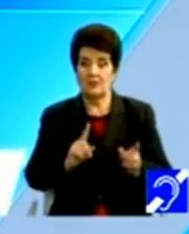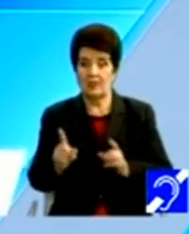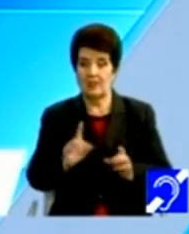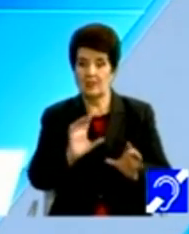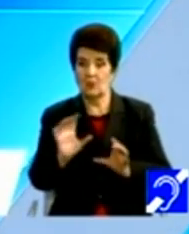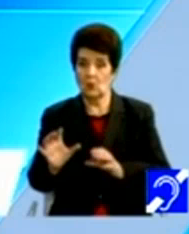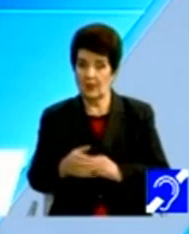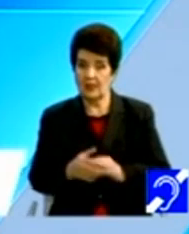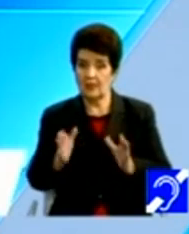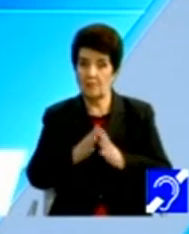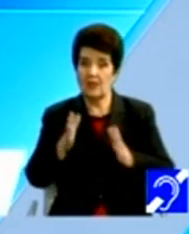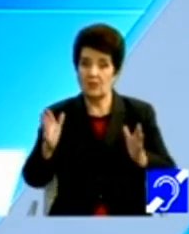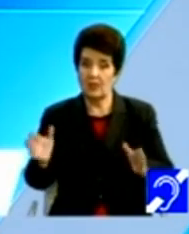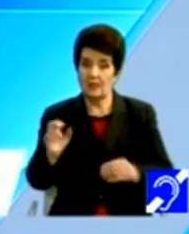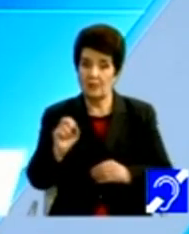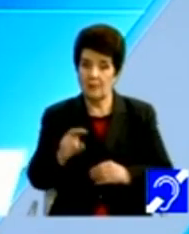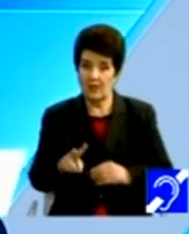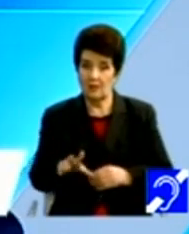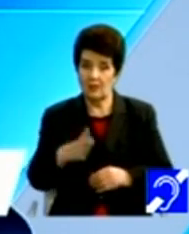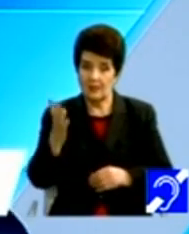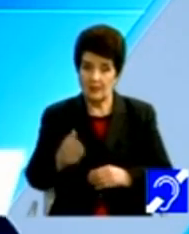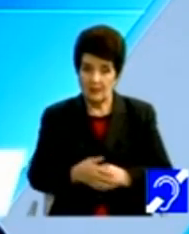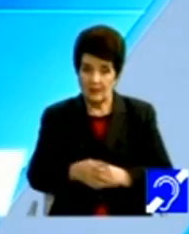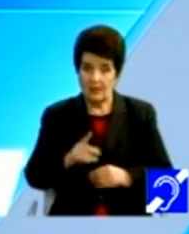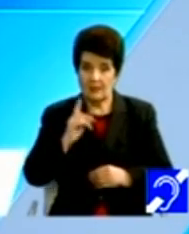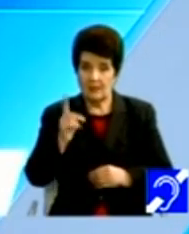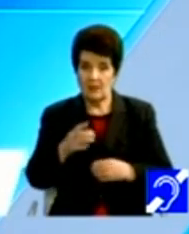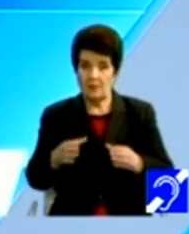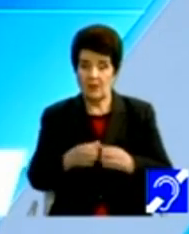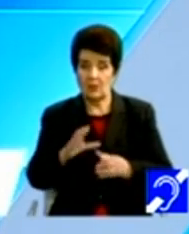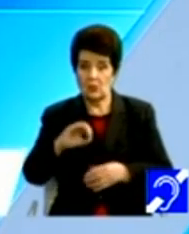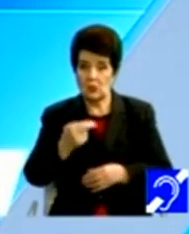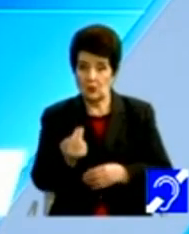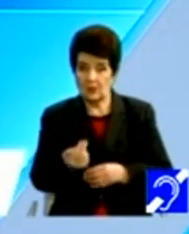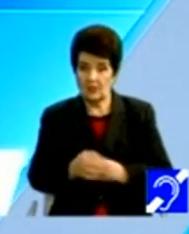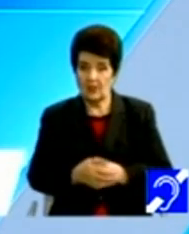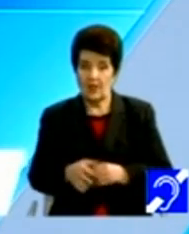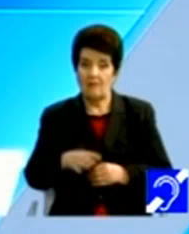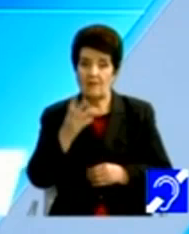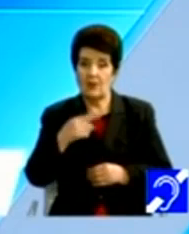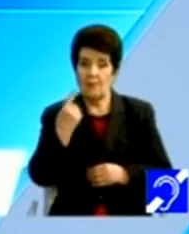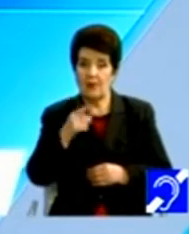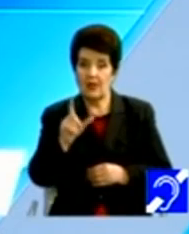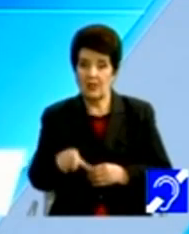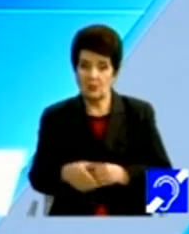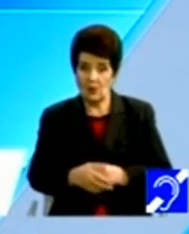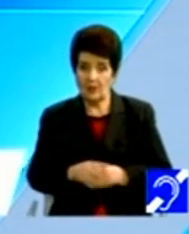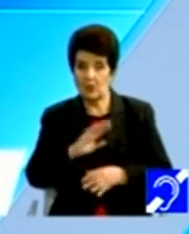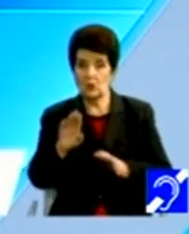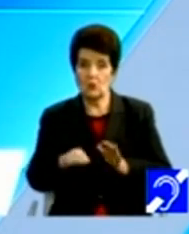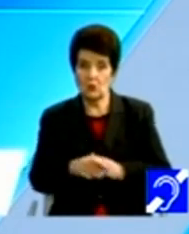Securitate și majoritatea membrilor sunt fie membri a Partidului Socialiștilor, fie persoane care sunt